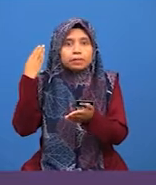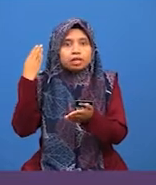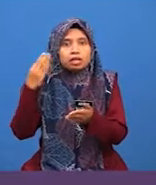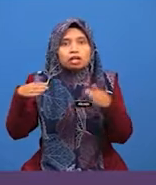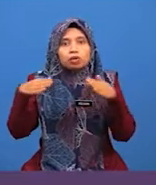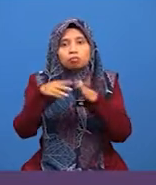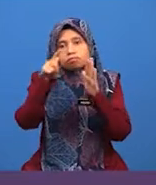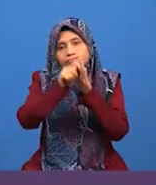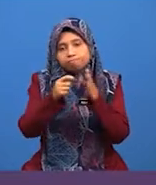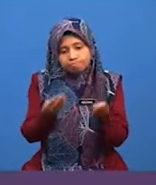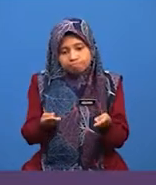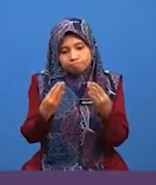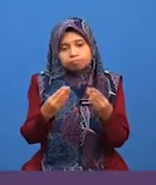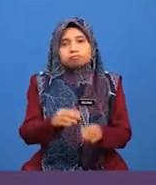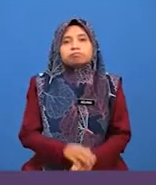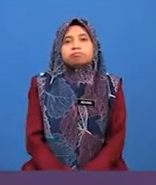terbalik.